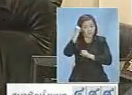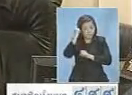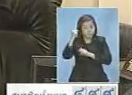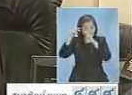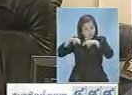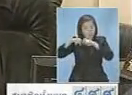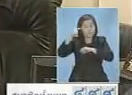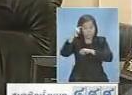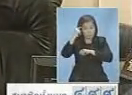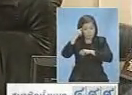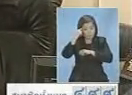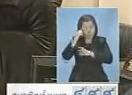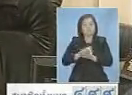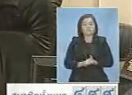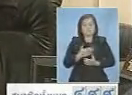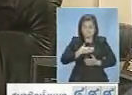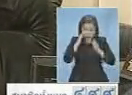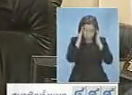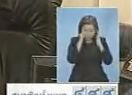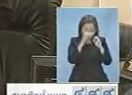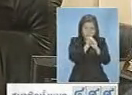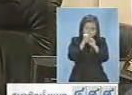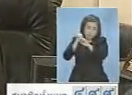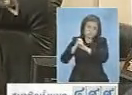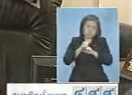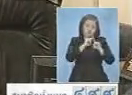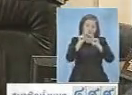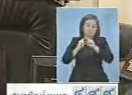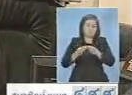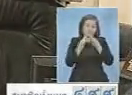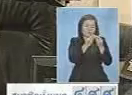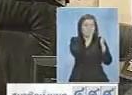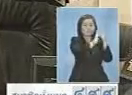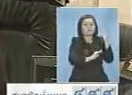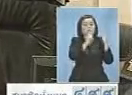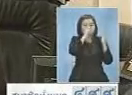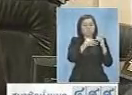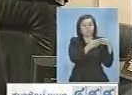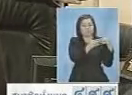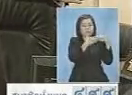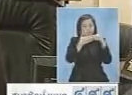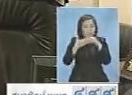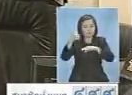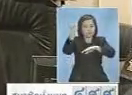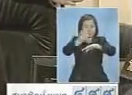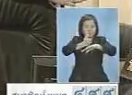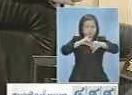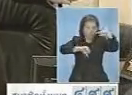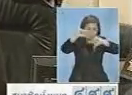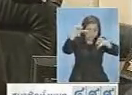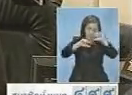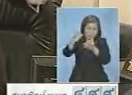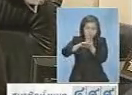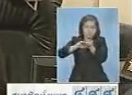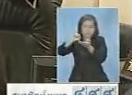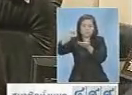ยหรือไม่ผมตั้งใจจะทำทุกอย่างเพื่อประเทศครับวันนี้พานักวิทยาศาสตร์หัวหน้าสถาบันต่าง